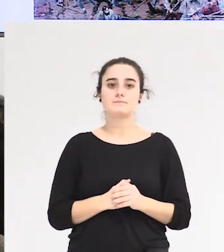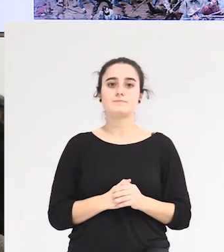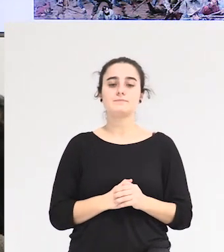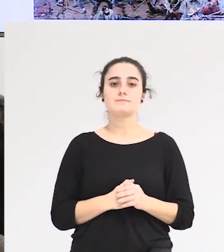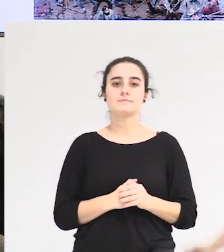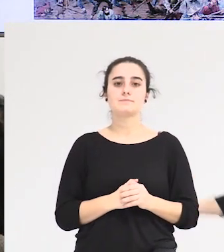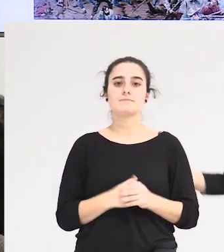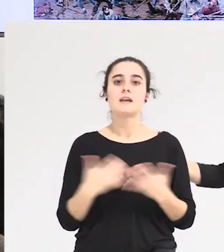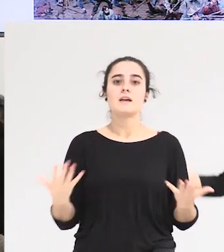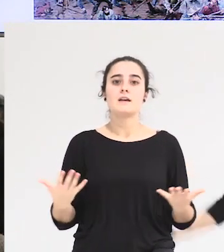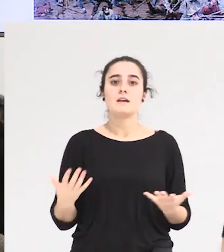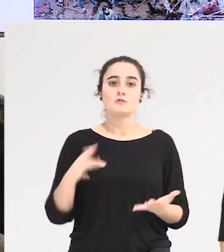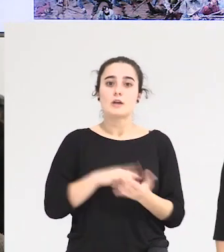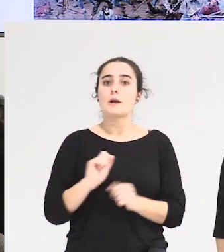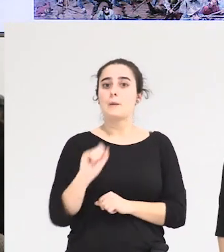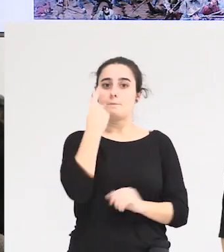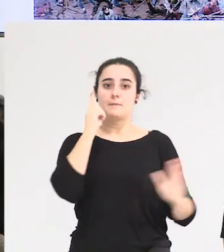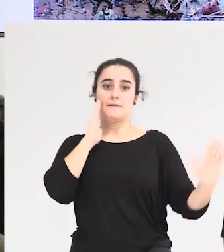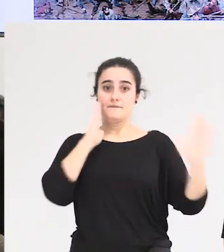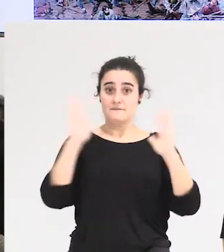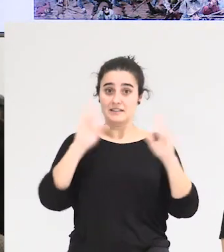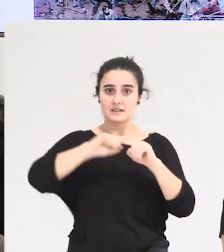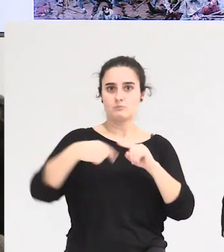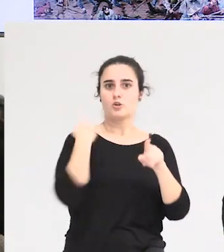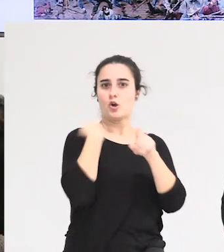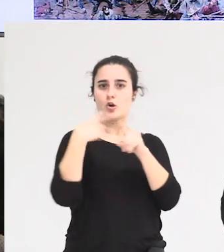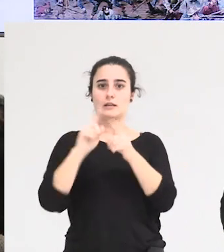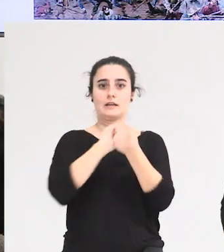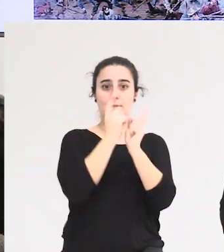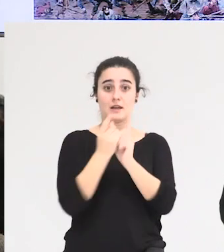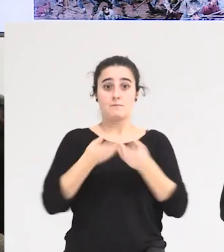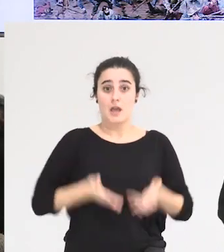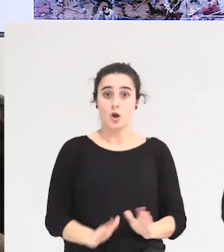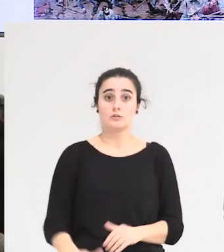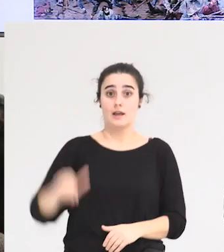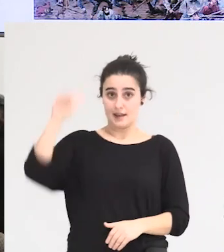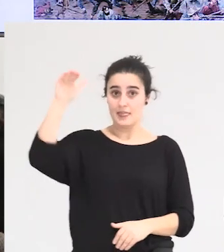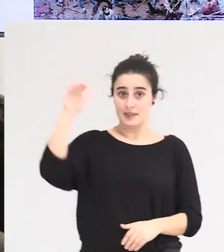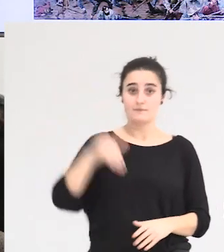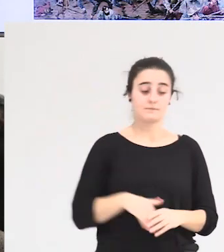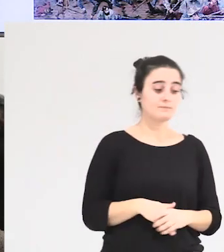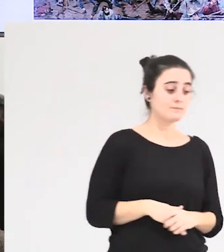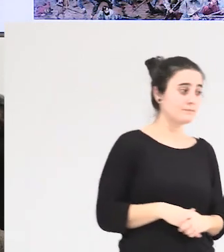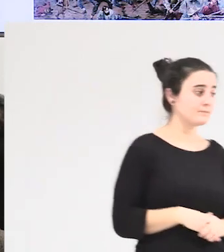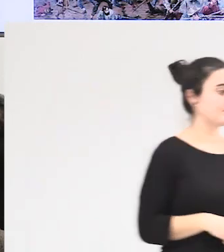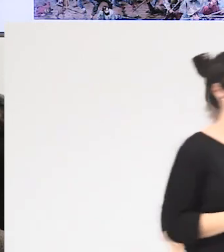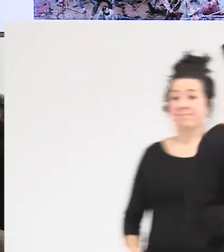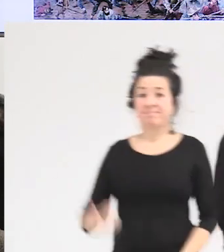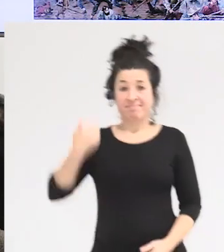fase, lehenengo fase bada, eta gauzak aldatzen dira, eta umeak hasten dira, eta ja,